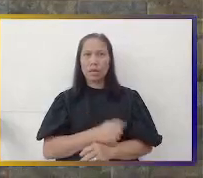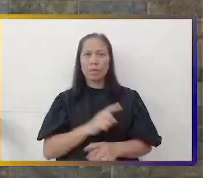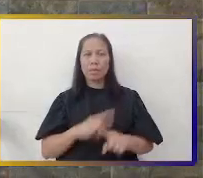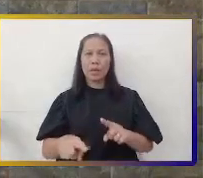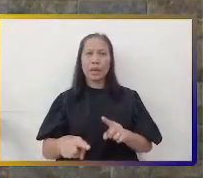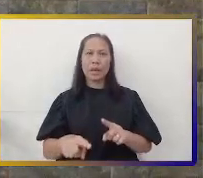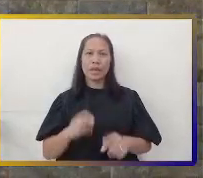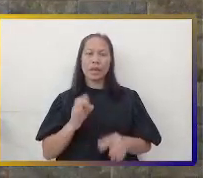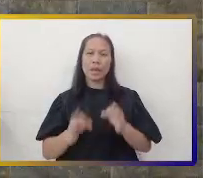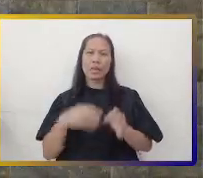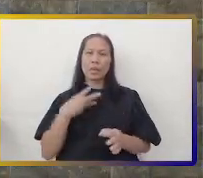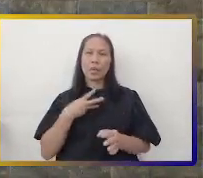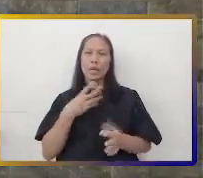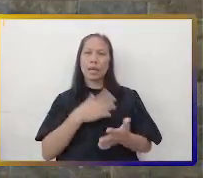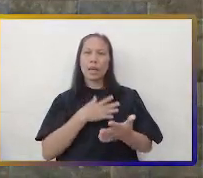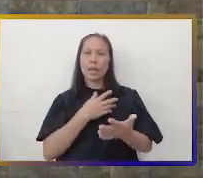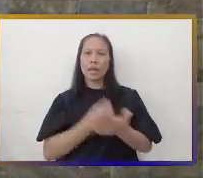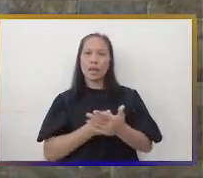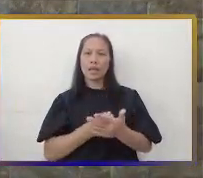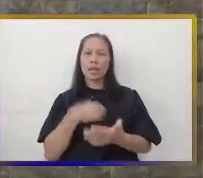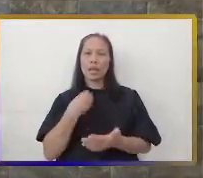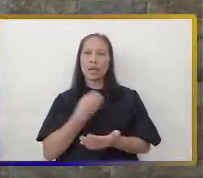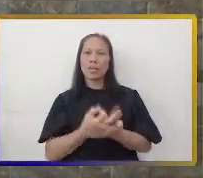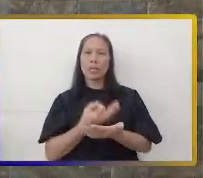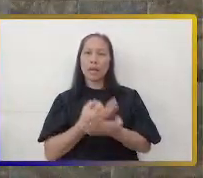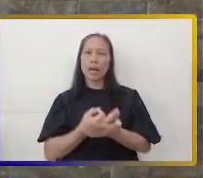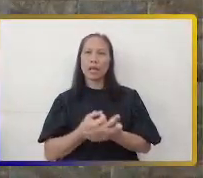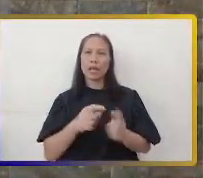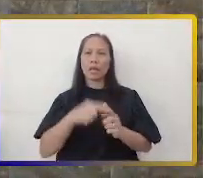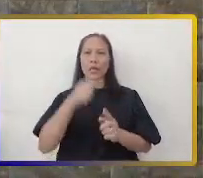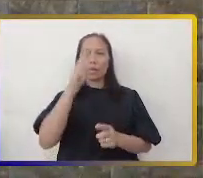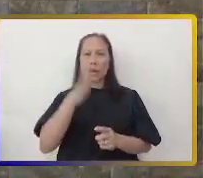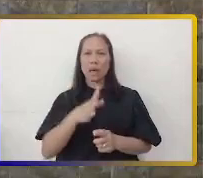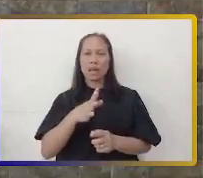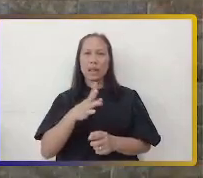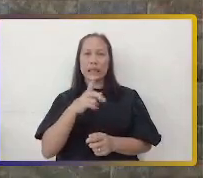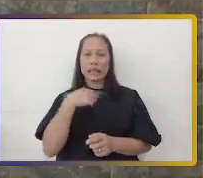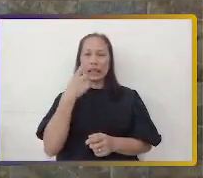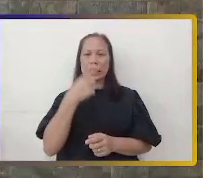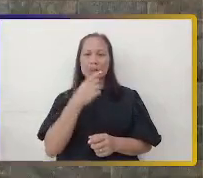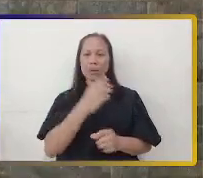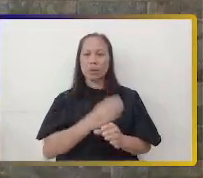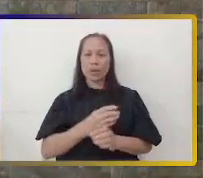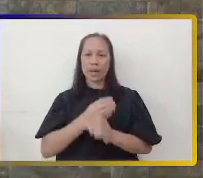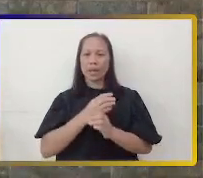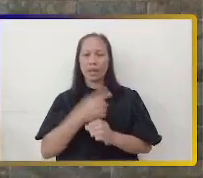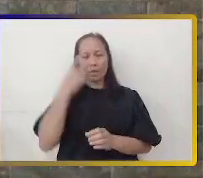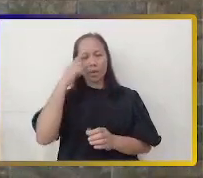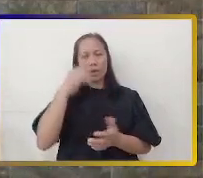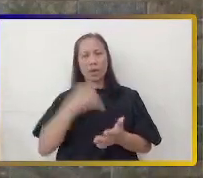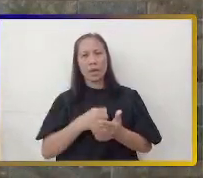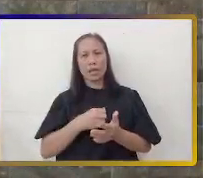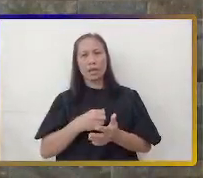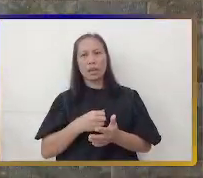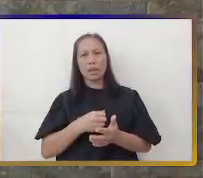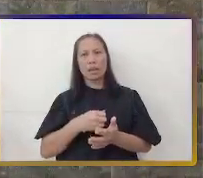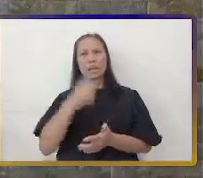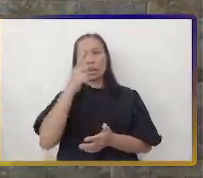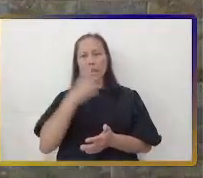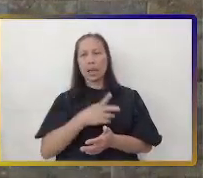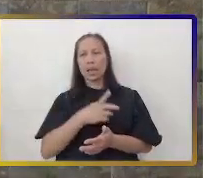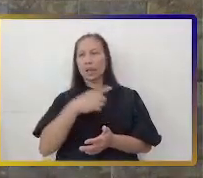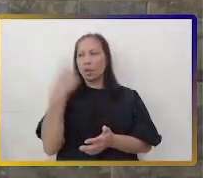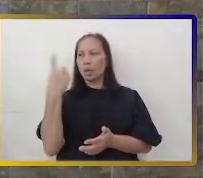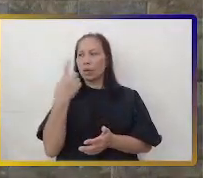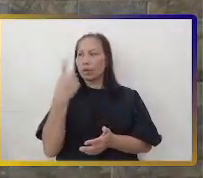nagse-search Diyos mismo you see at Ano po ang resulta po niyan mga kapatid